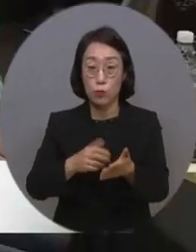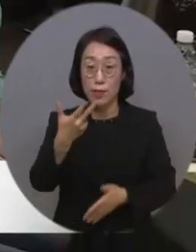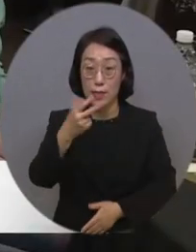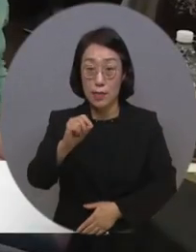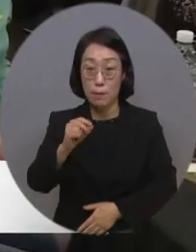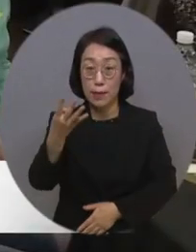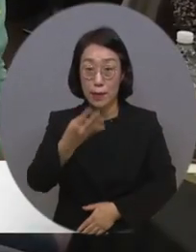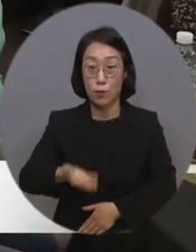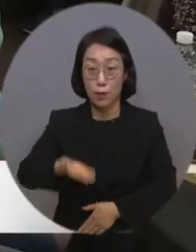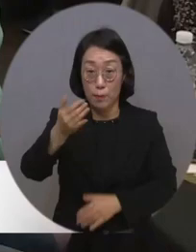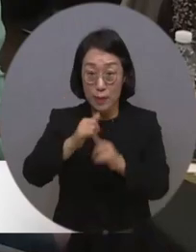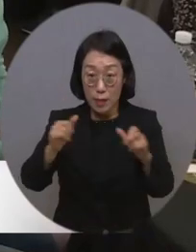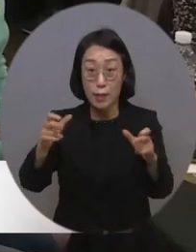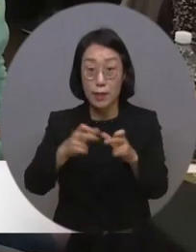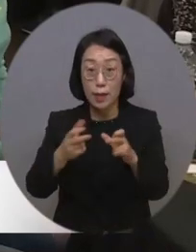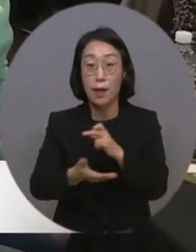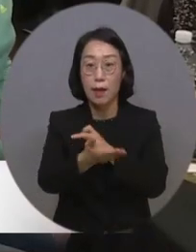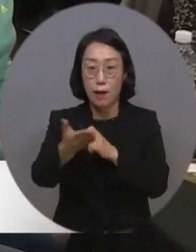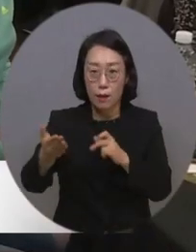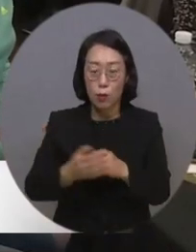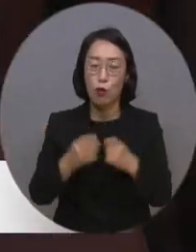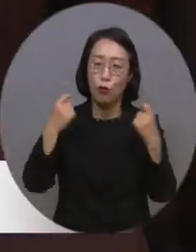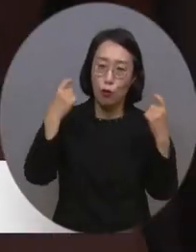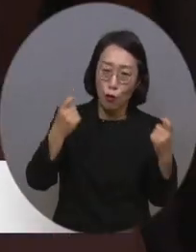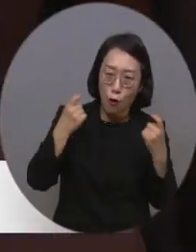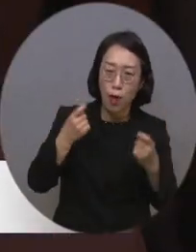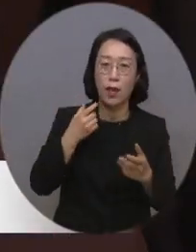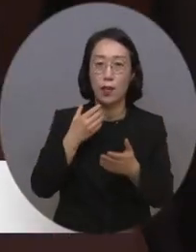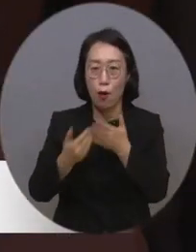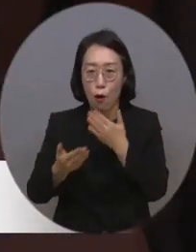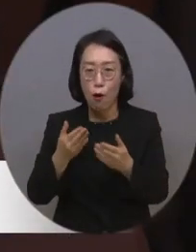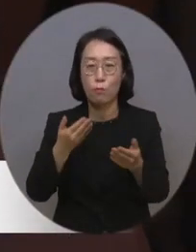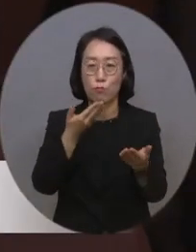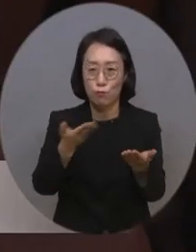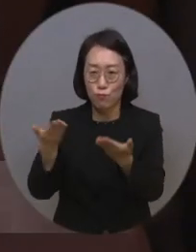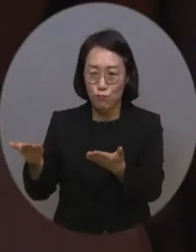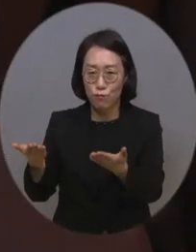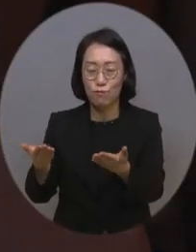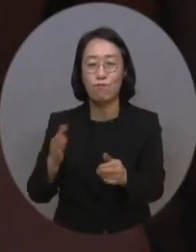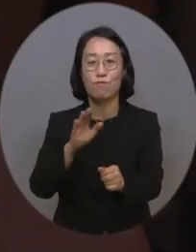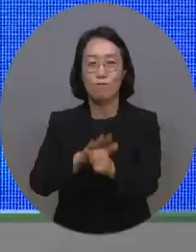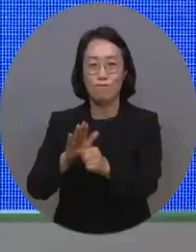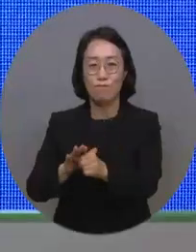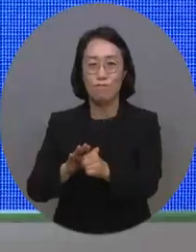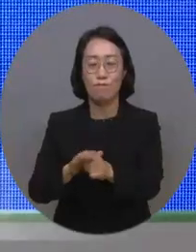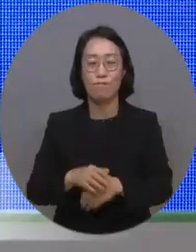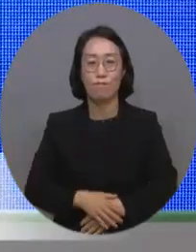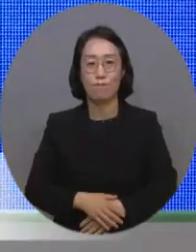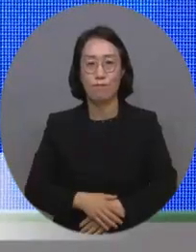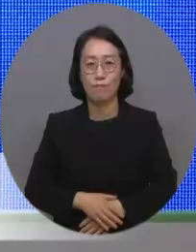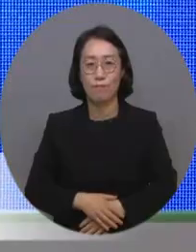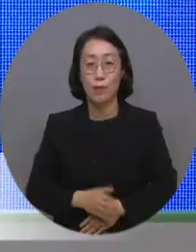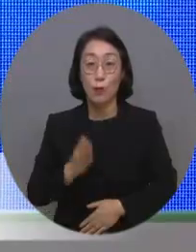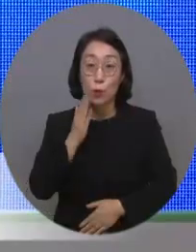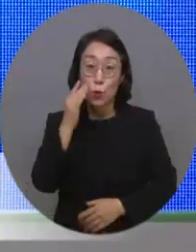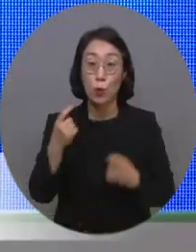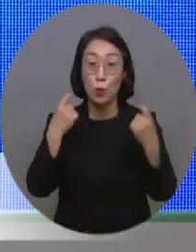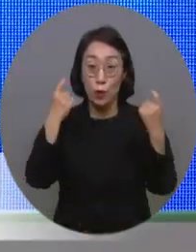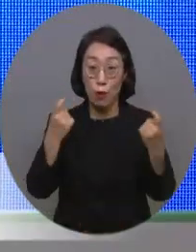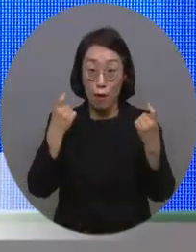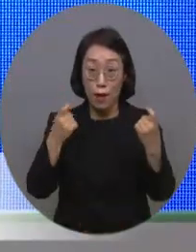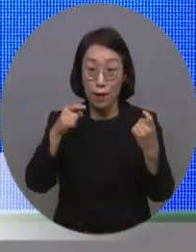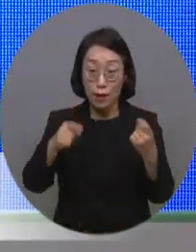명에 달하는 장애인들에게 다채로운 여행 기회를 제공하는 성과를 거뒀습니다. 초록여행은